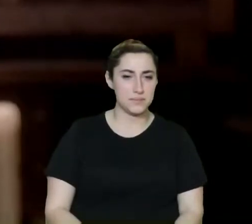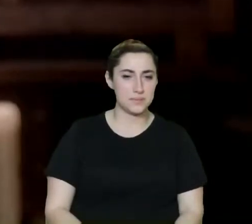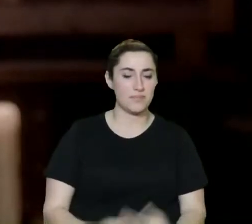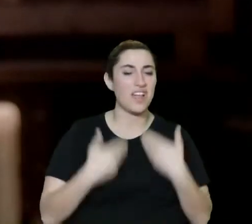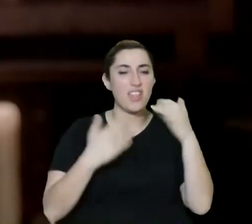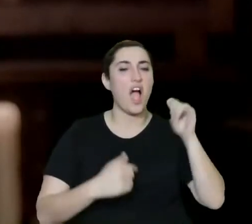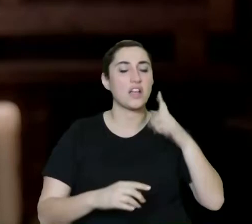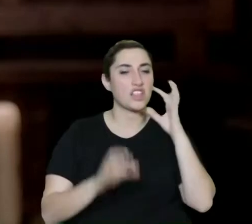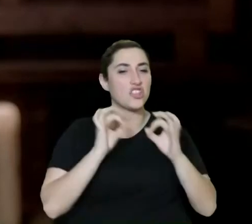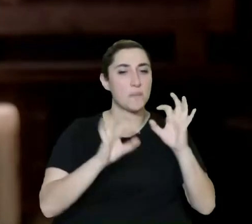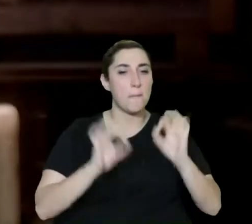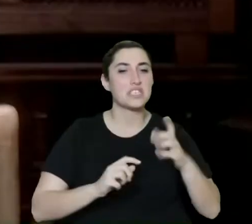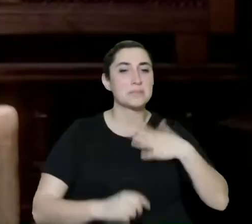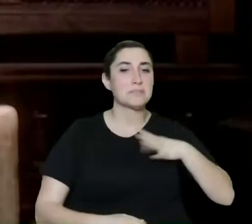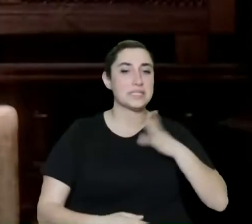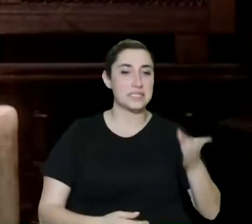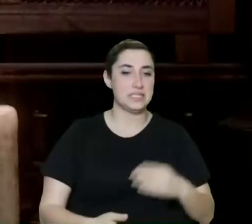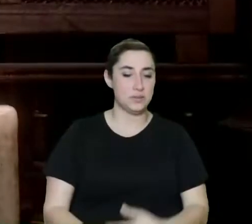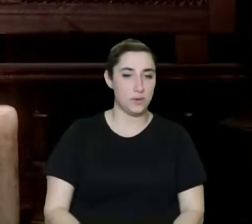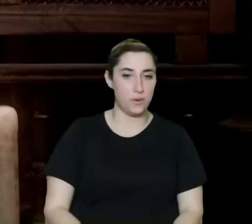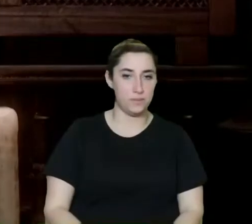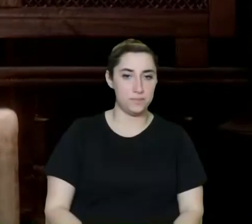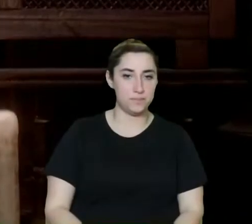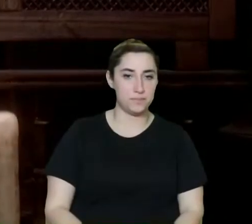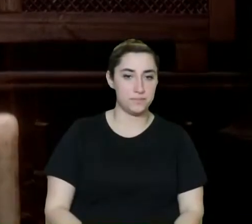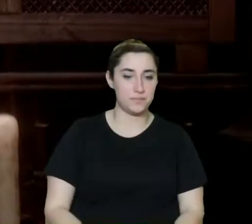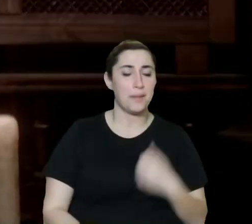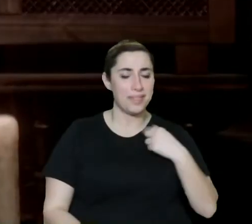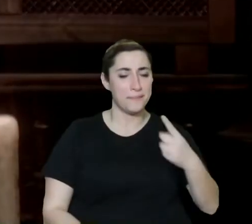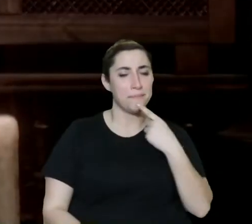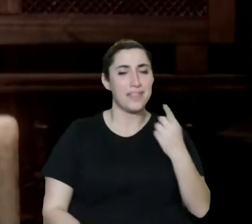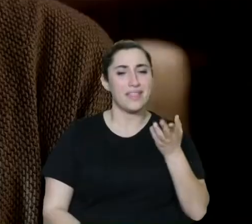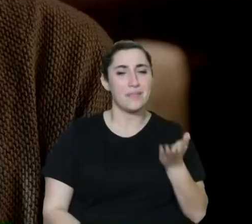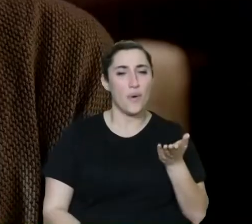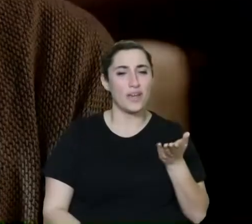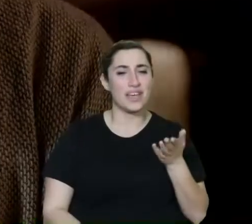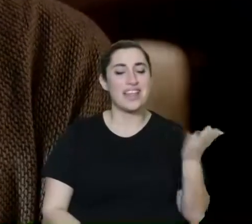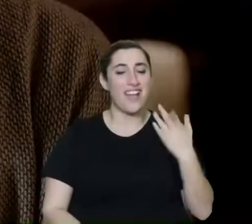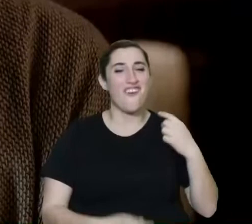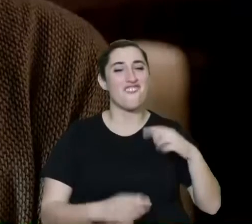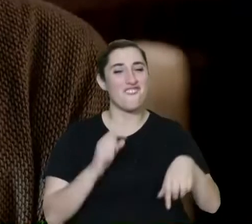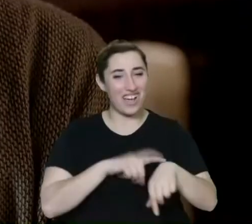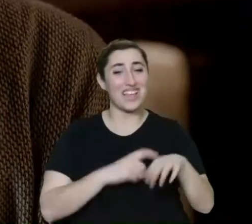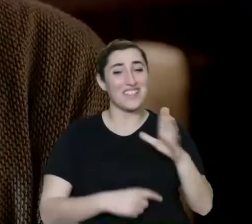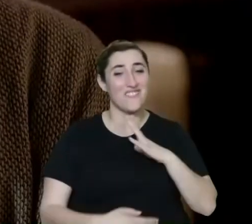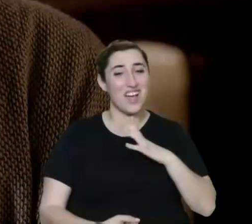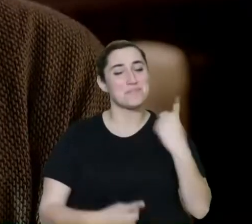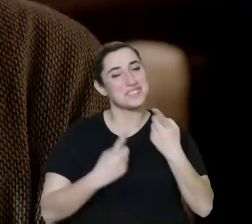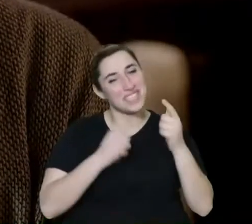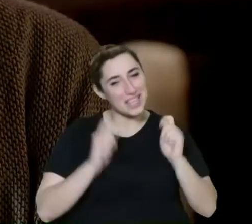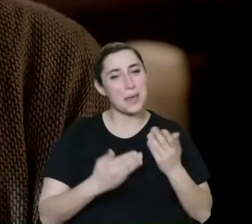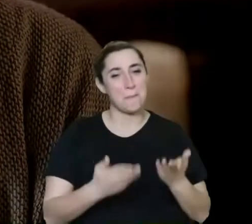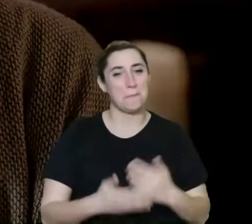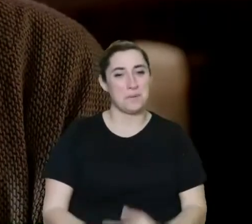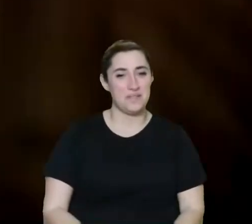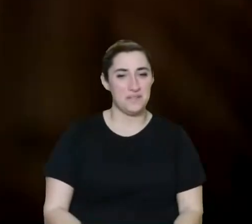Kadı hakkınızda tahkikat başlatmak ister. Demem o ki henüz vakit varken bir şeyler